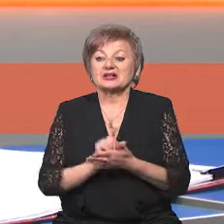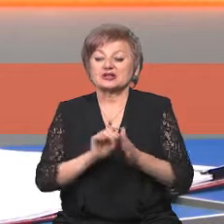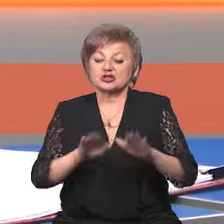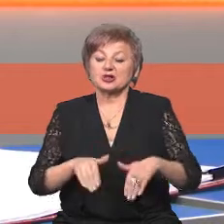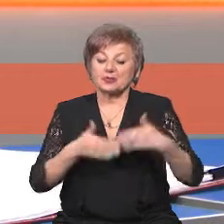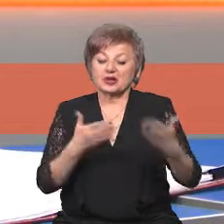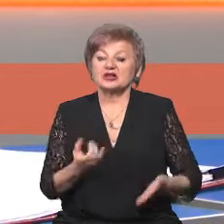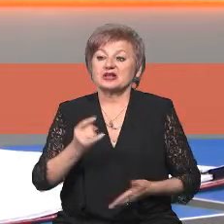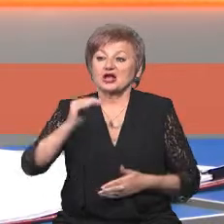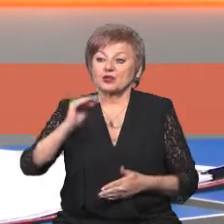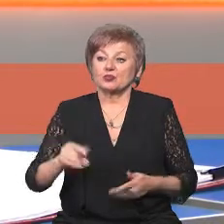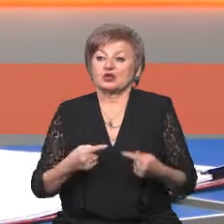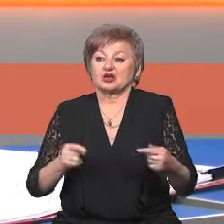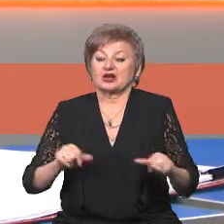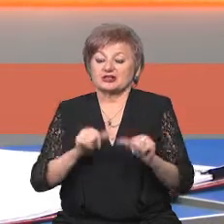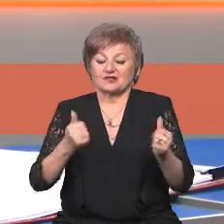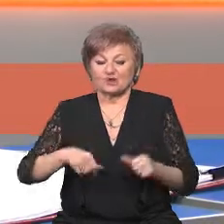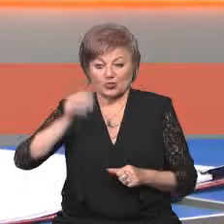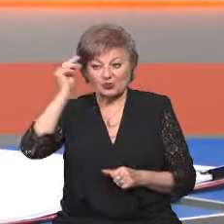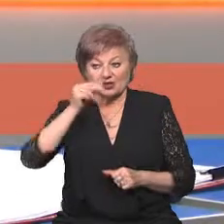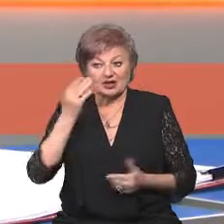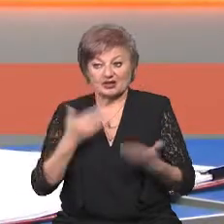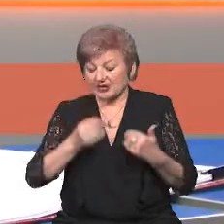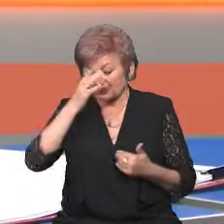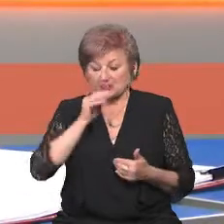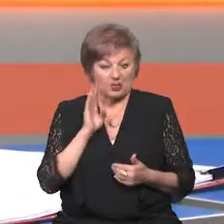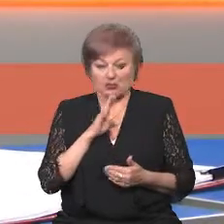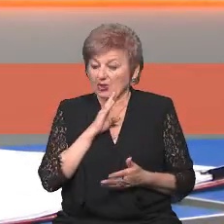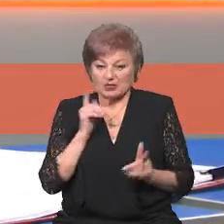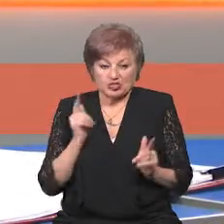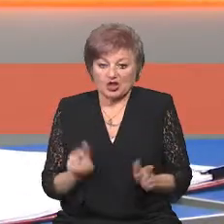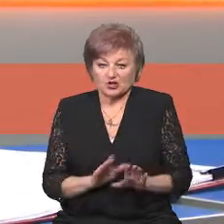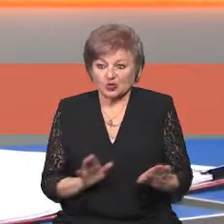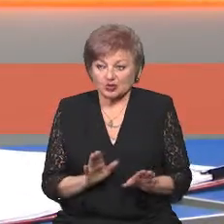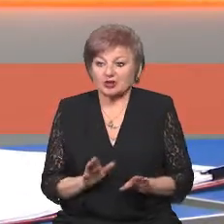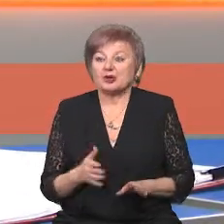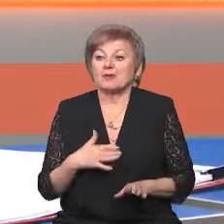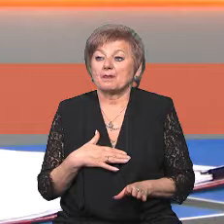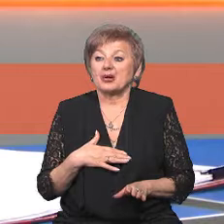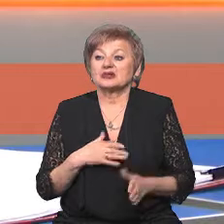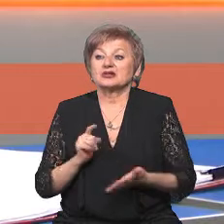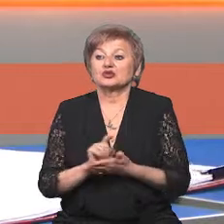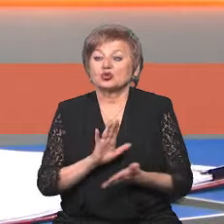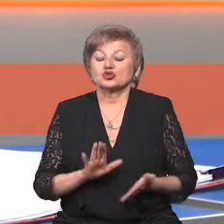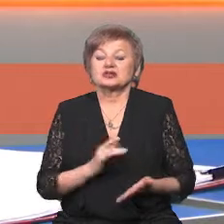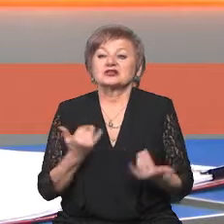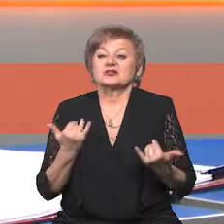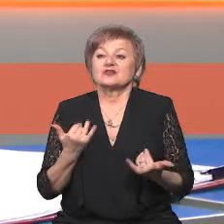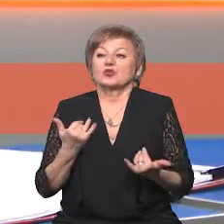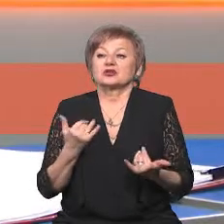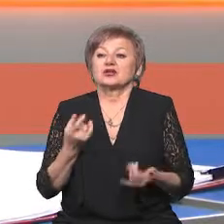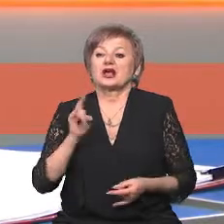запропонувати дитині різні форми навчання. Якщо батьки не згодні, то ми не повинні сьогодні ставити